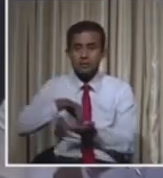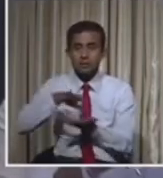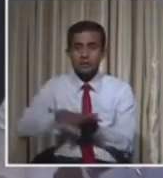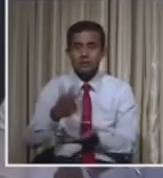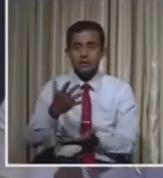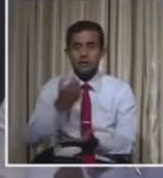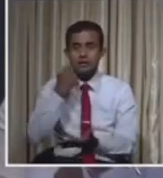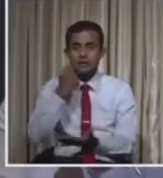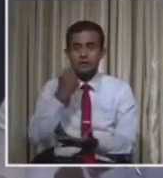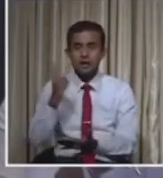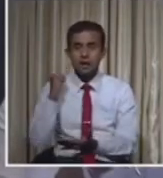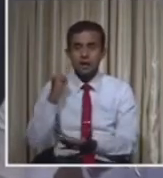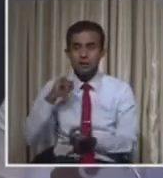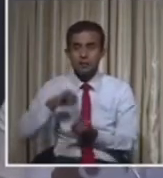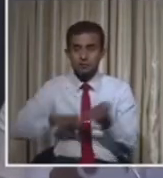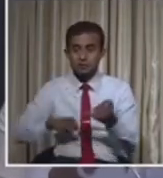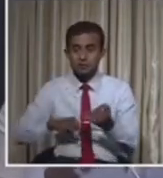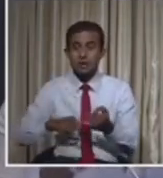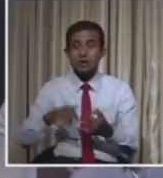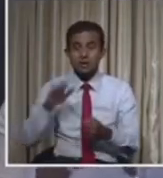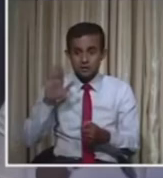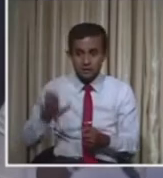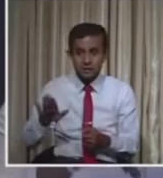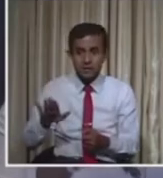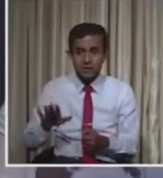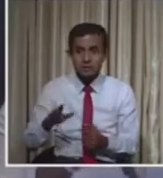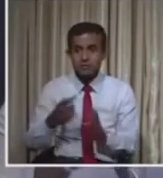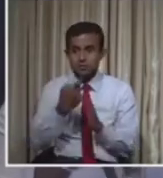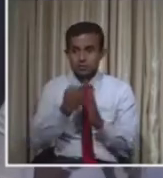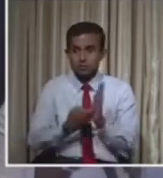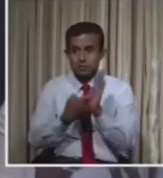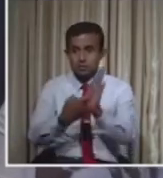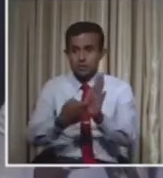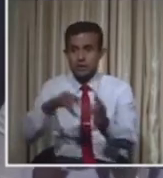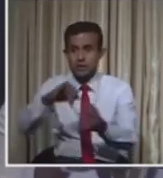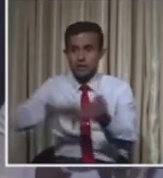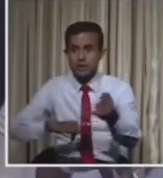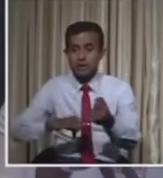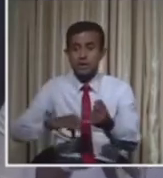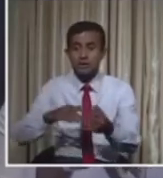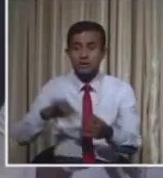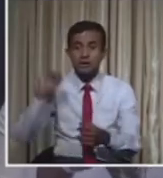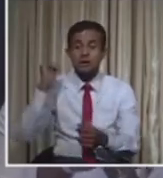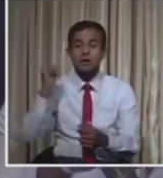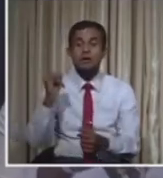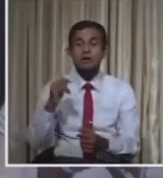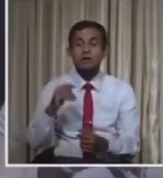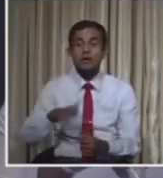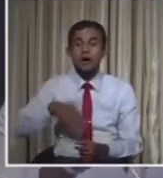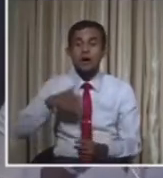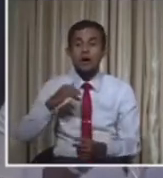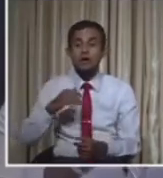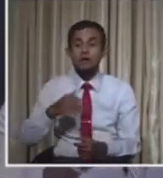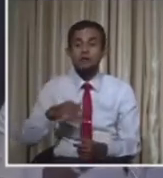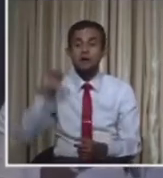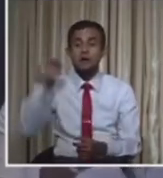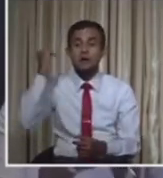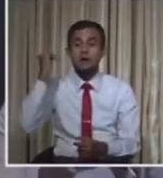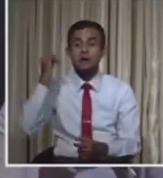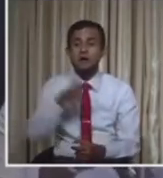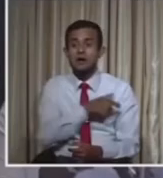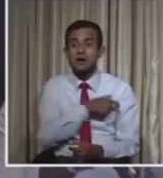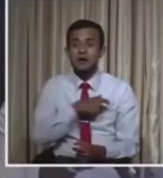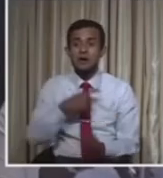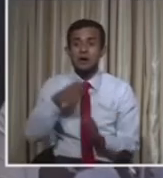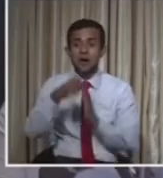ගන්නෙ ආරක්ෂක ලේකම්වරයා තමයි නිර්දේශයක් දෙන ලේකම්වරයා සේනාධි නායකයා කවුද සේනාධි නායකයා කියන්නේ මේ